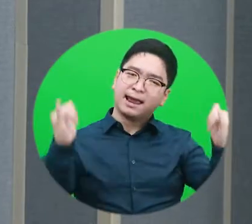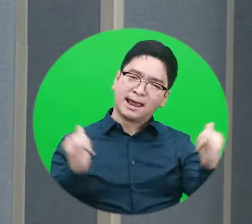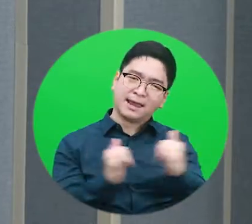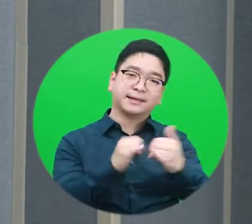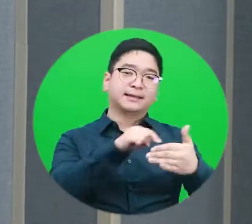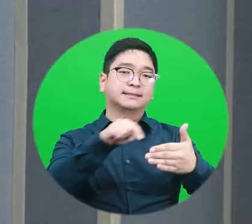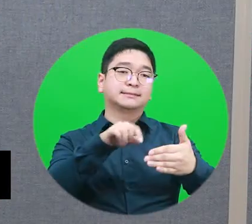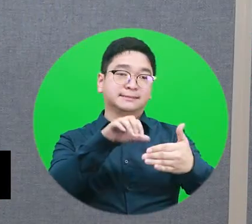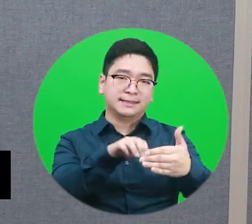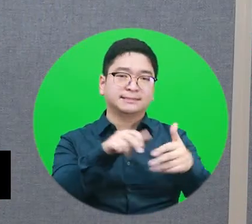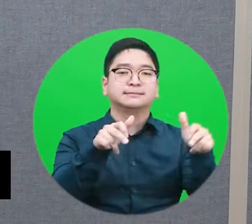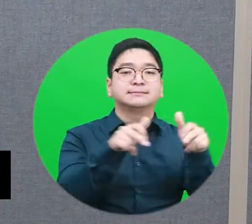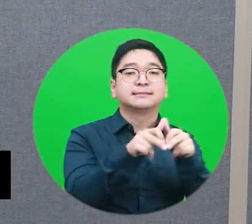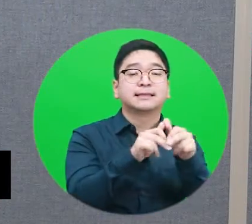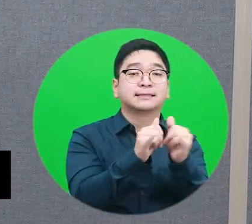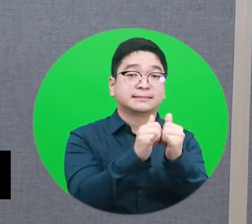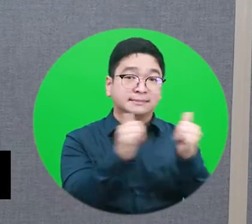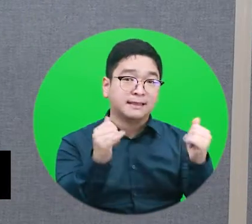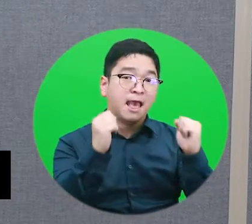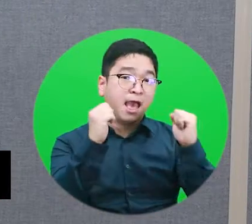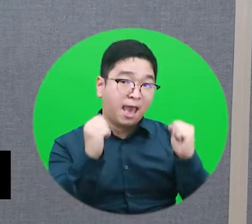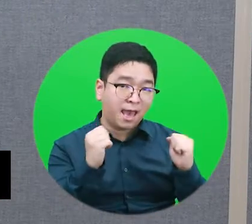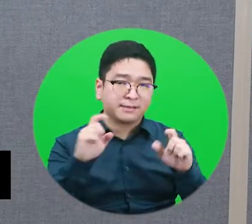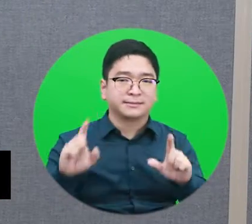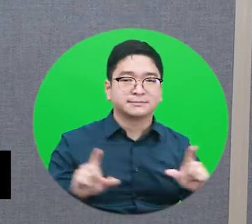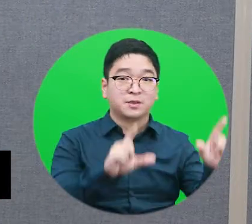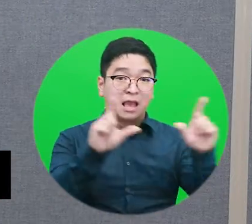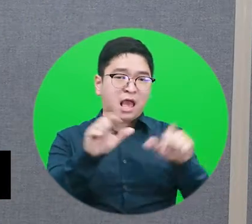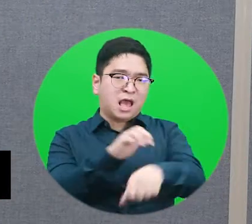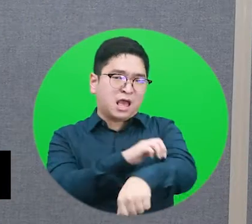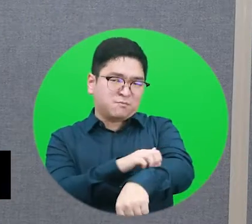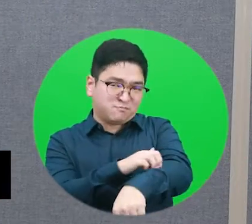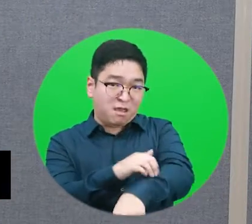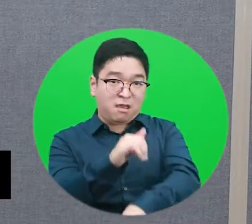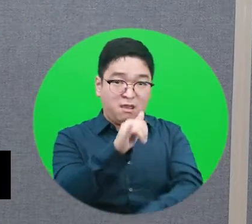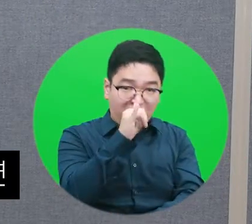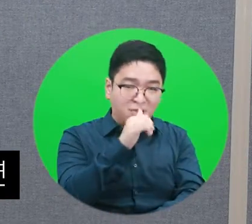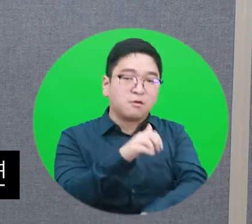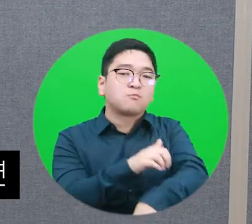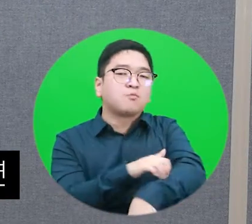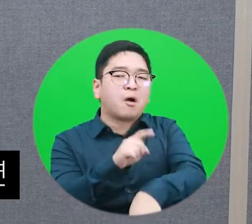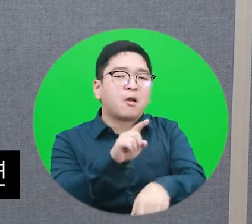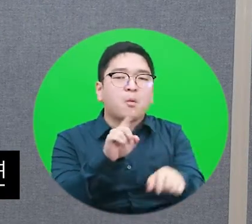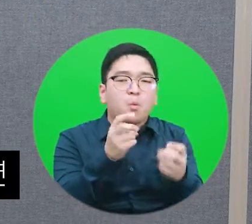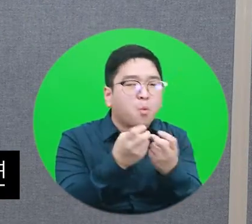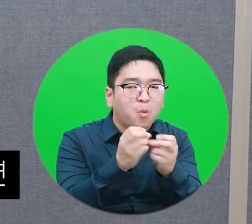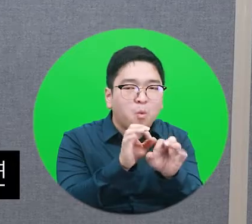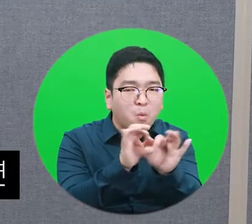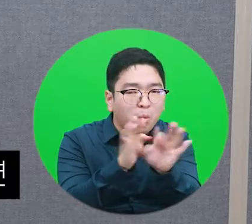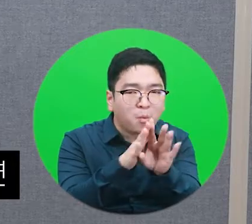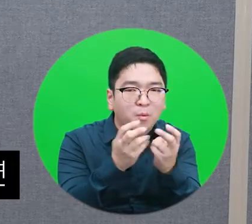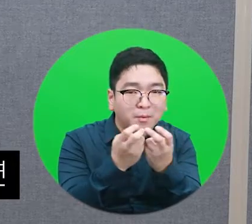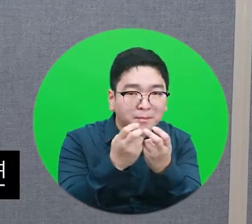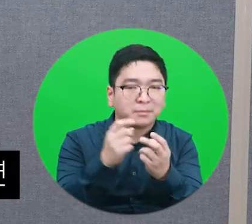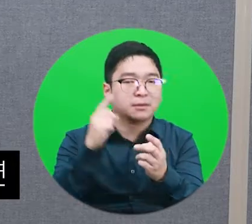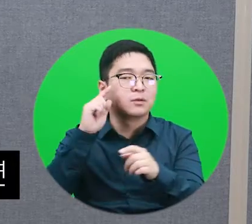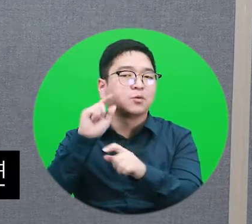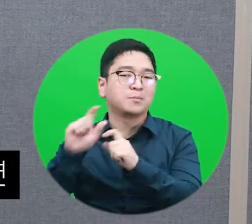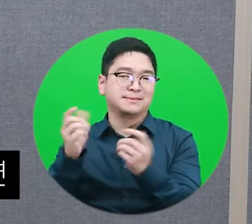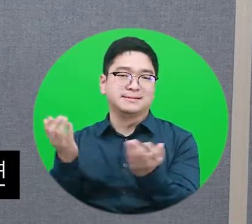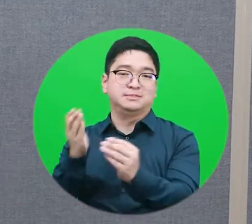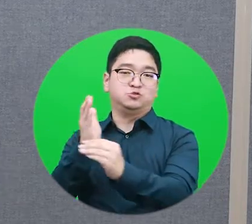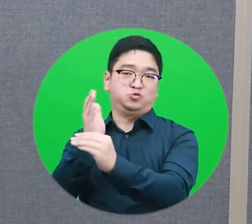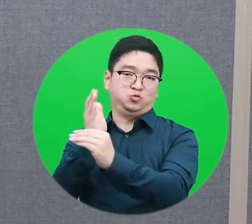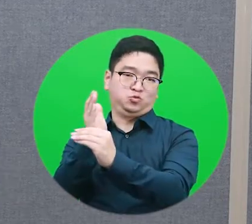있습니다. 그래서 사실 어떤 지역 사회 안에서 장애 당사자분들이 어떤 생활들을 하실 때좀 어려운